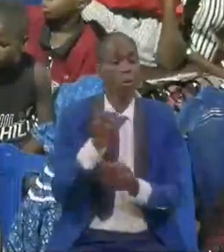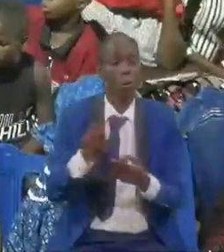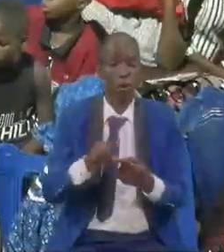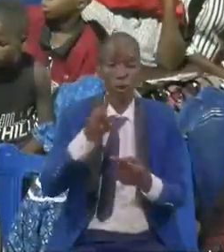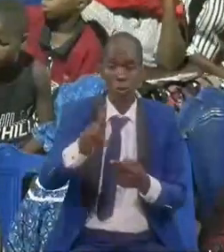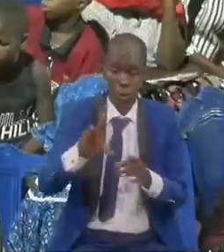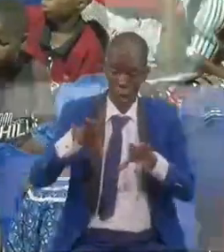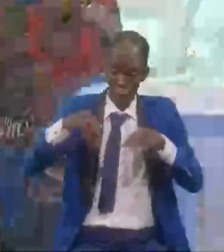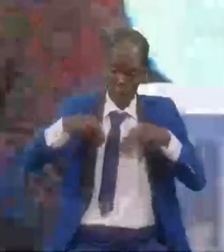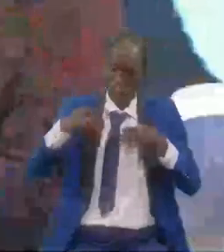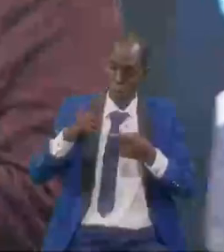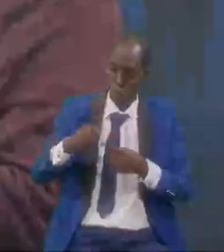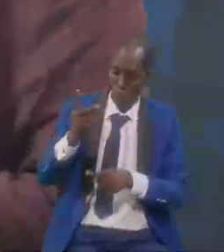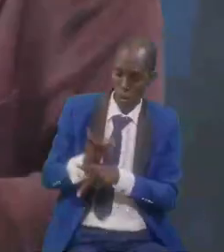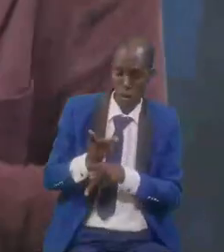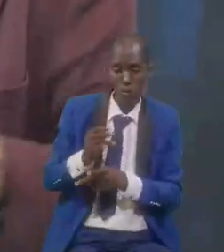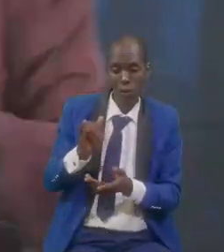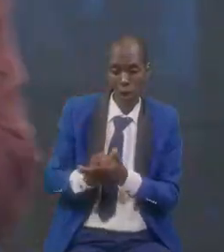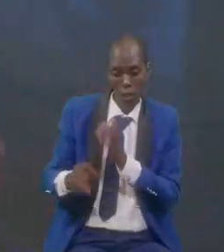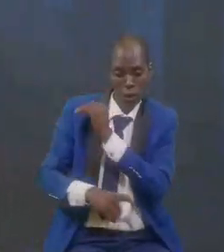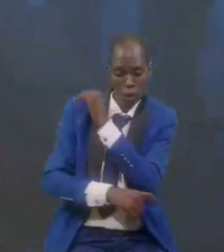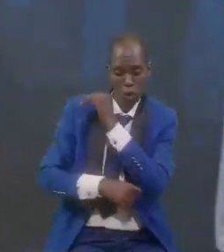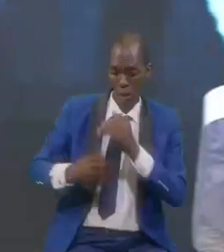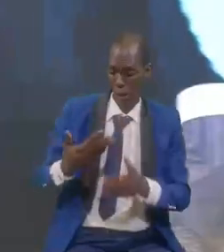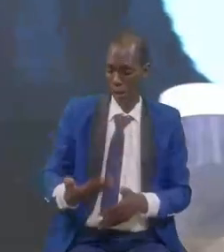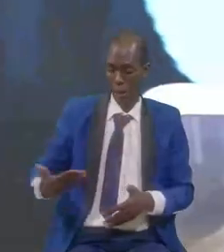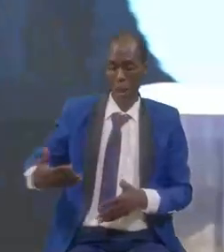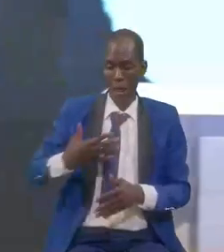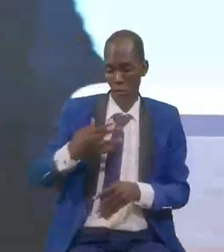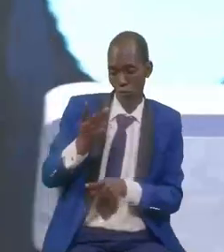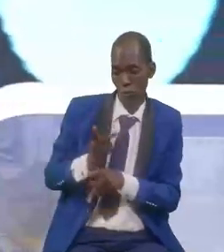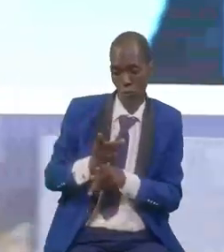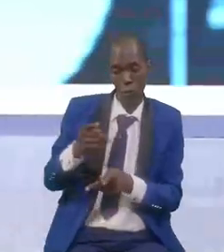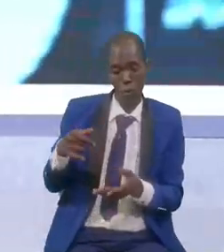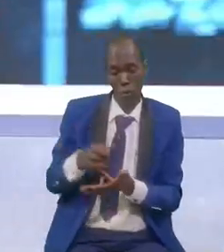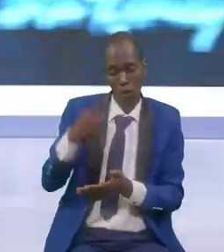si tu gardes les biens volés et tu gardes ça pour eux,